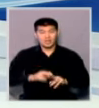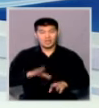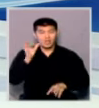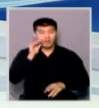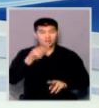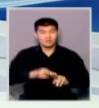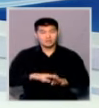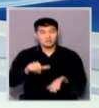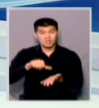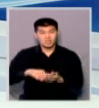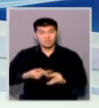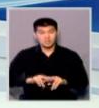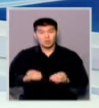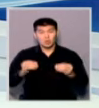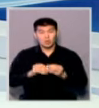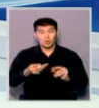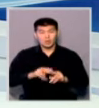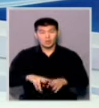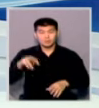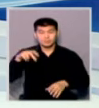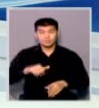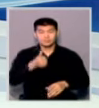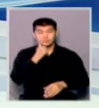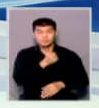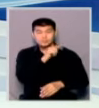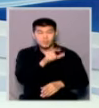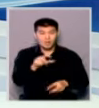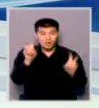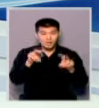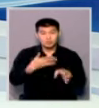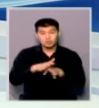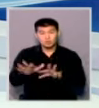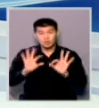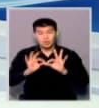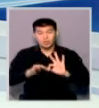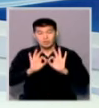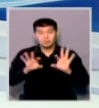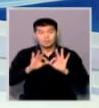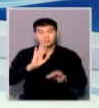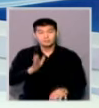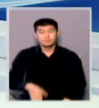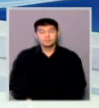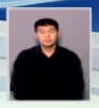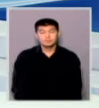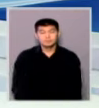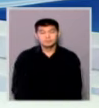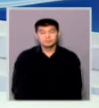Ақылды жануарлар 10 метр биіктен төмен түсіп, жасырынған адамдарды іздеді. Толығырақ әріптесім Қымбат Дайырқызының сюжетінде.